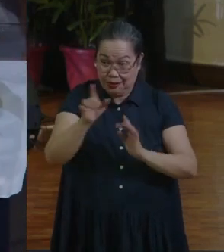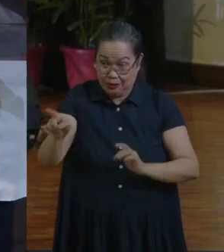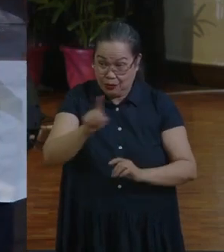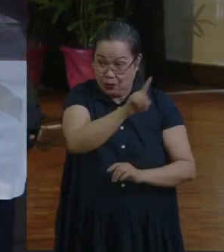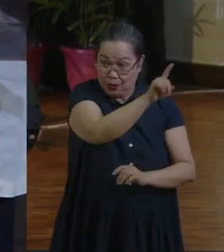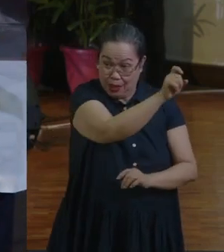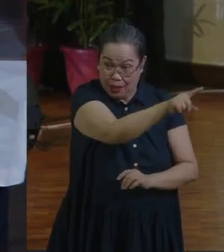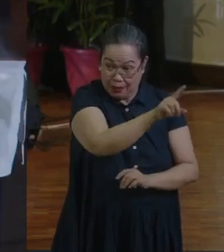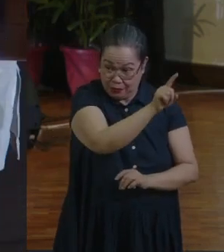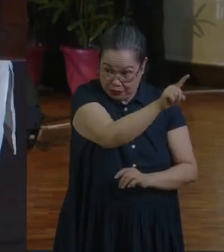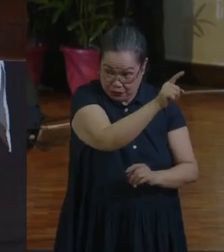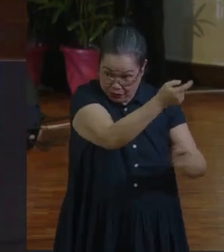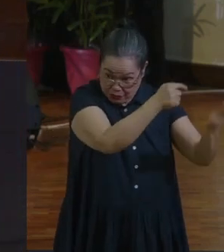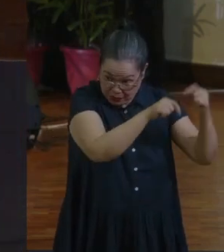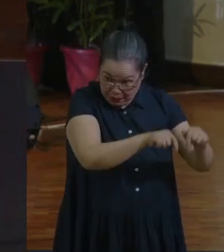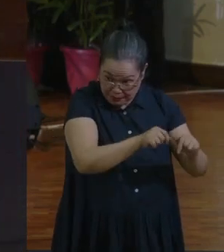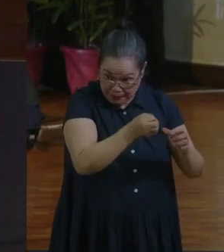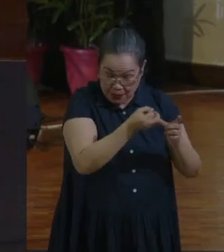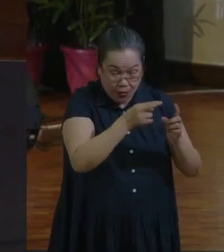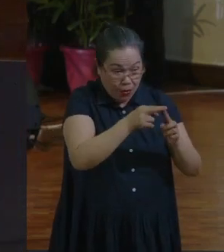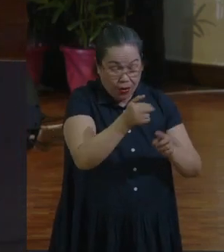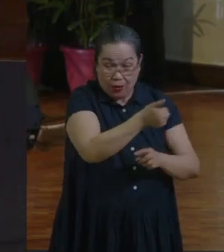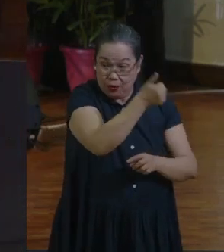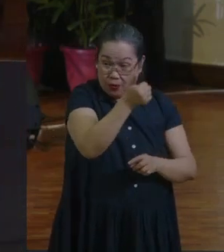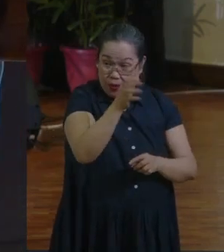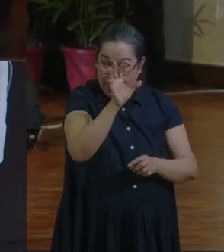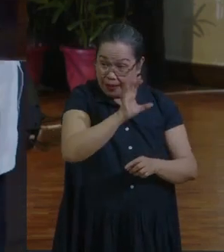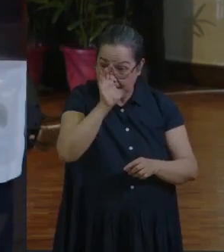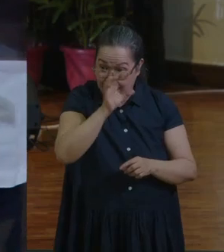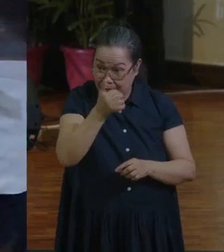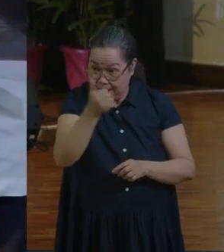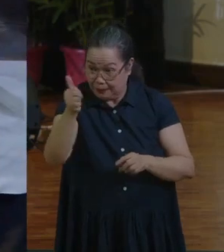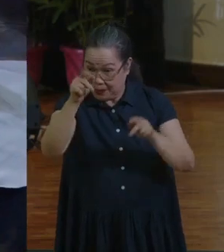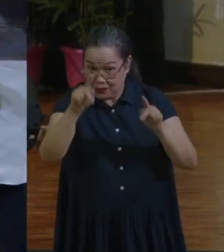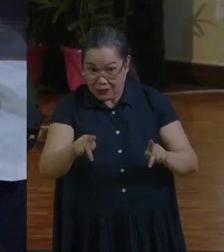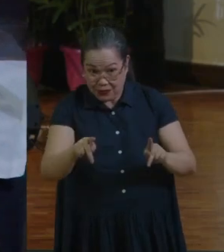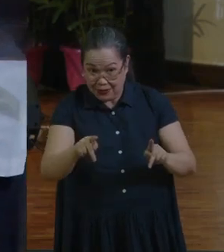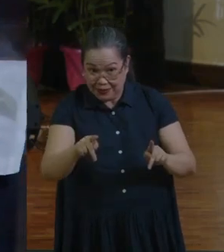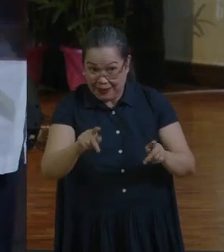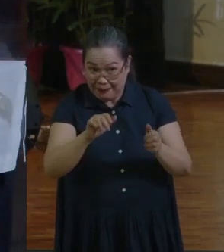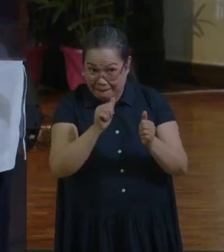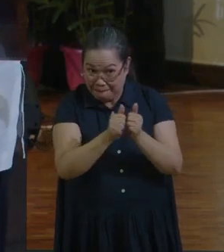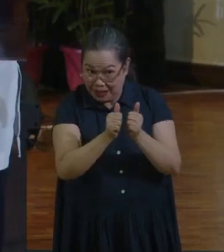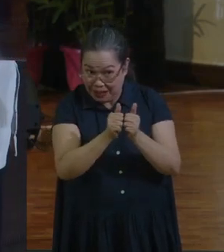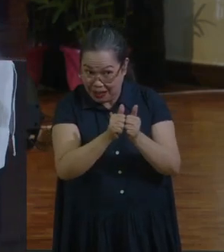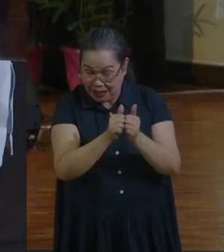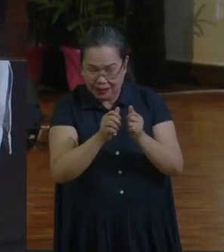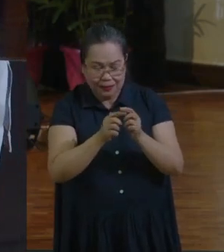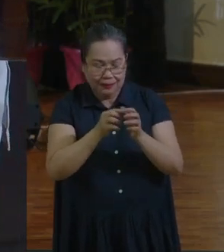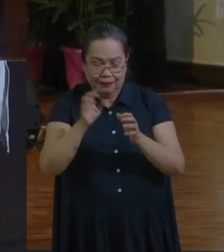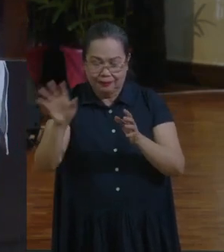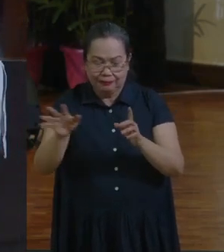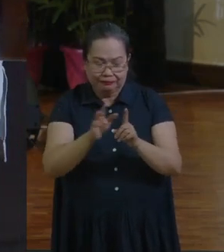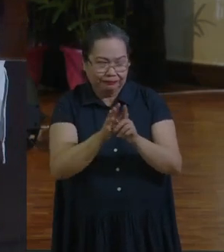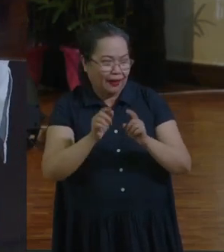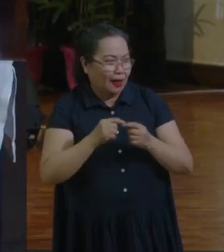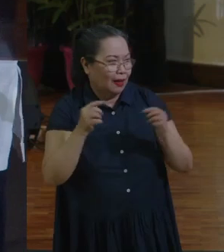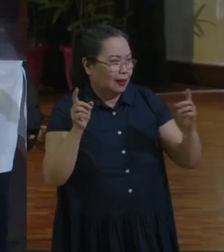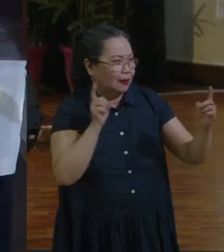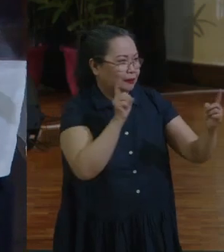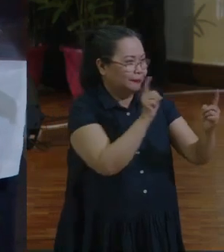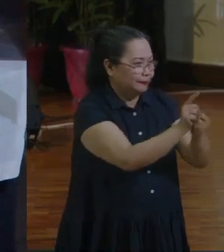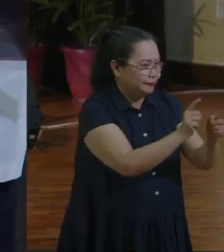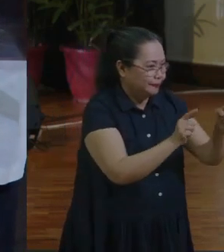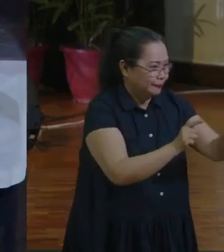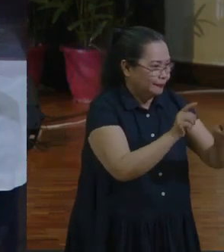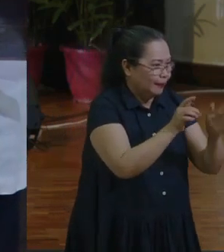come? Or shall we look for another? And when the men had come to him, they said, eksakto ang